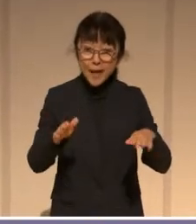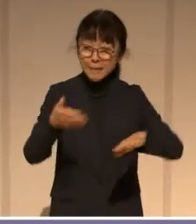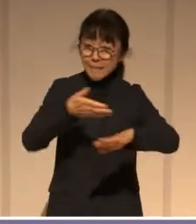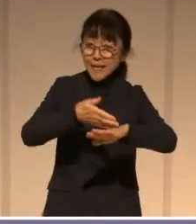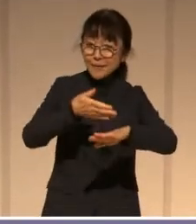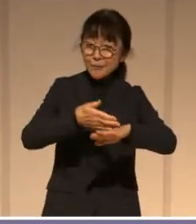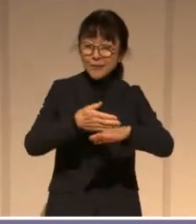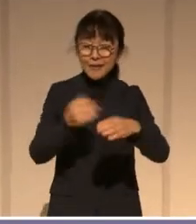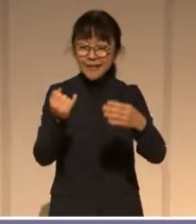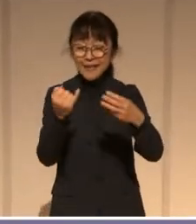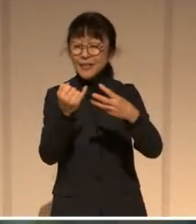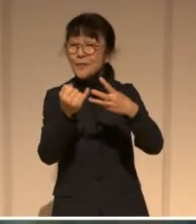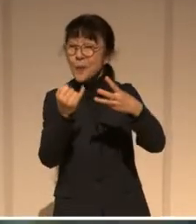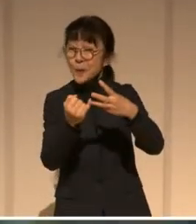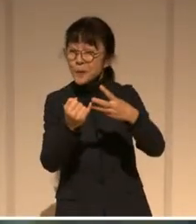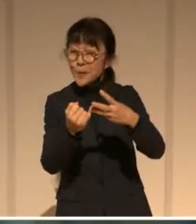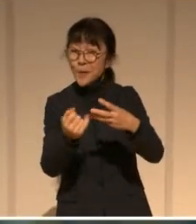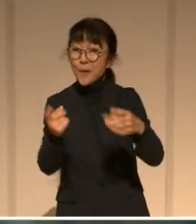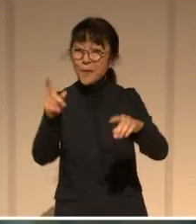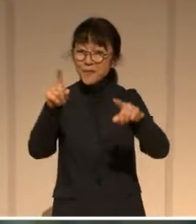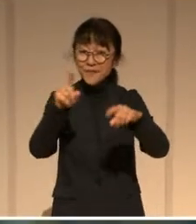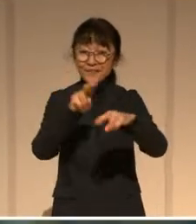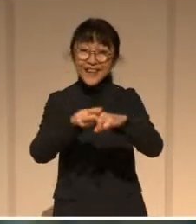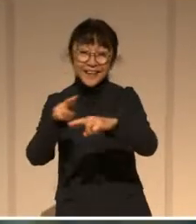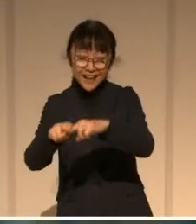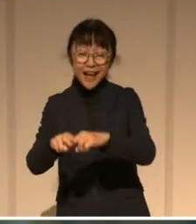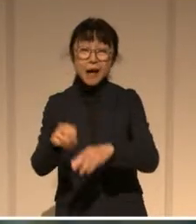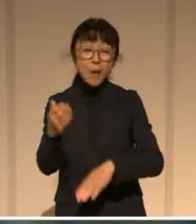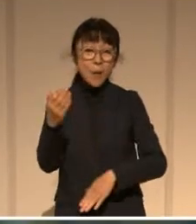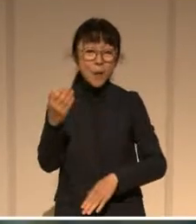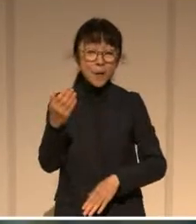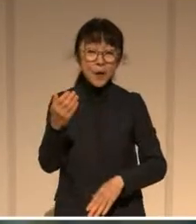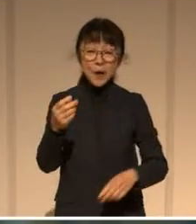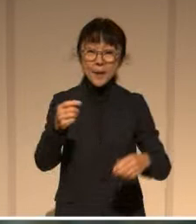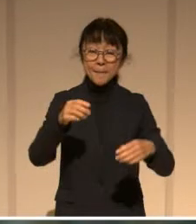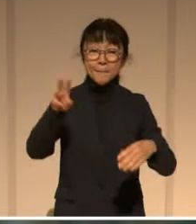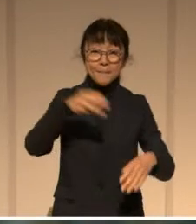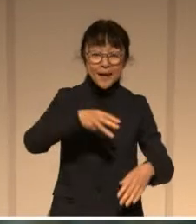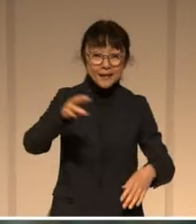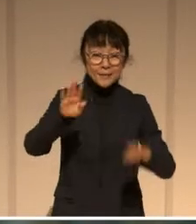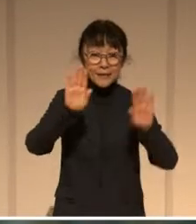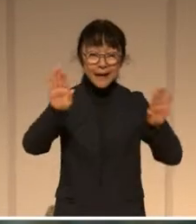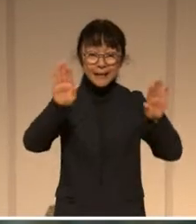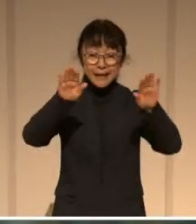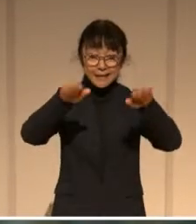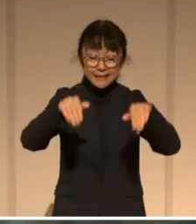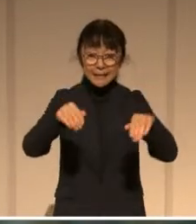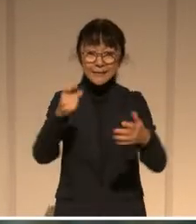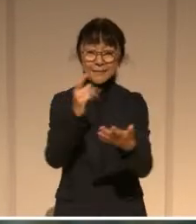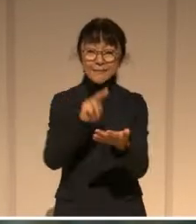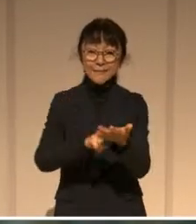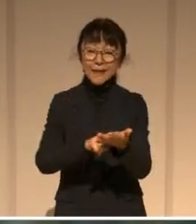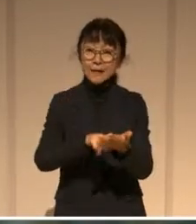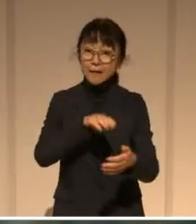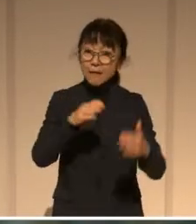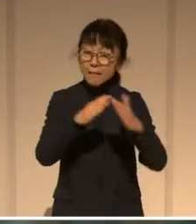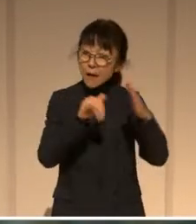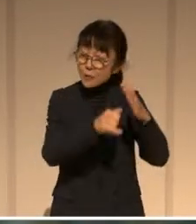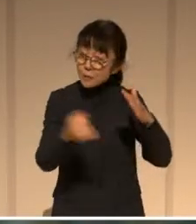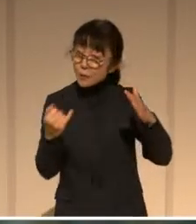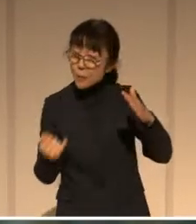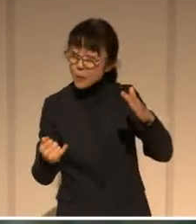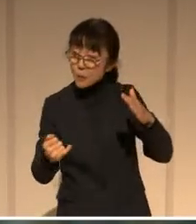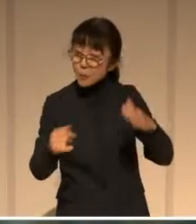の時にも妹さんたちを聞いていらっしゃいましたけれど今回このパラリンピックの開会式決まったときどうでしたご家族妹さんの